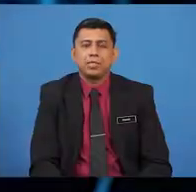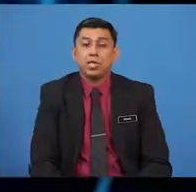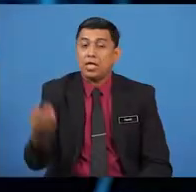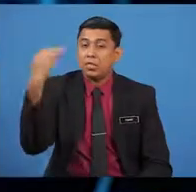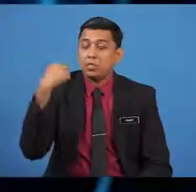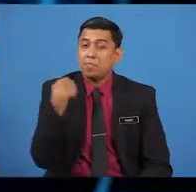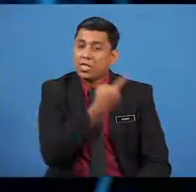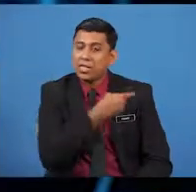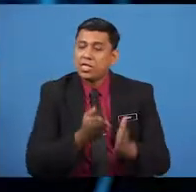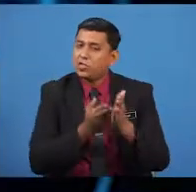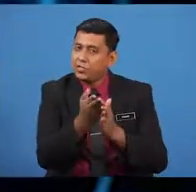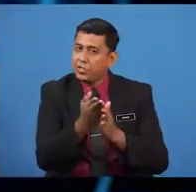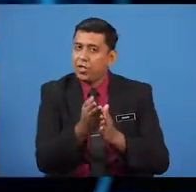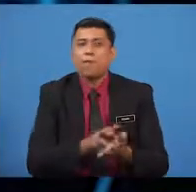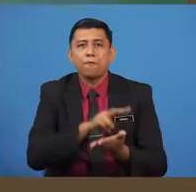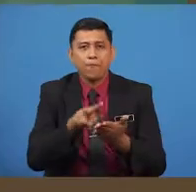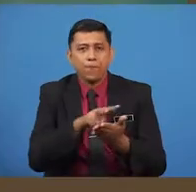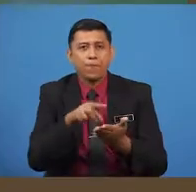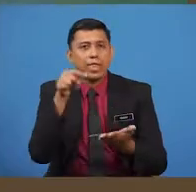Mari kita teruskan dengan video tadi.